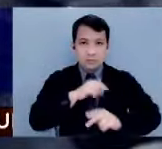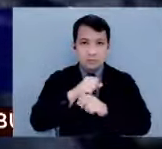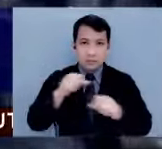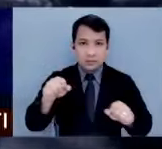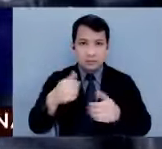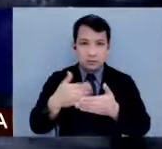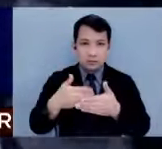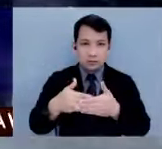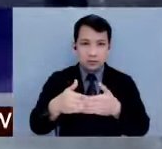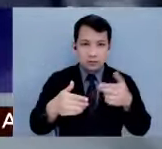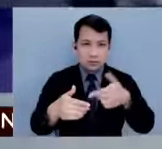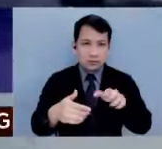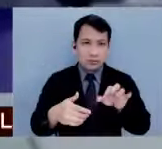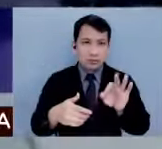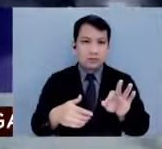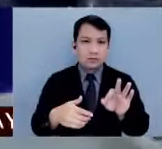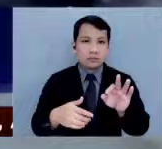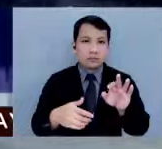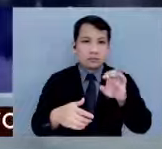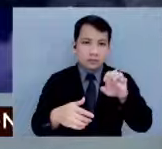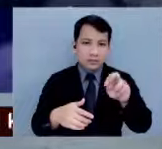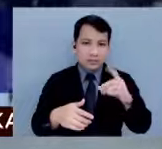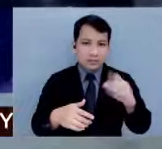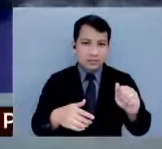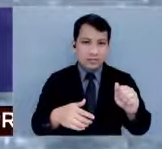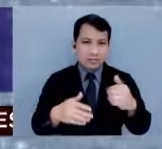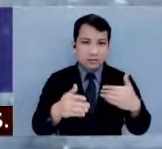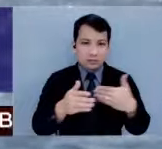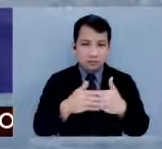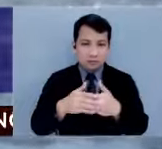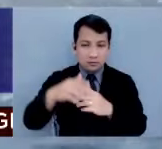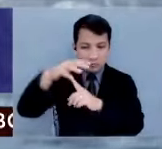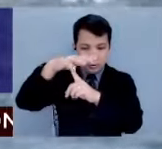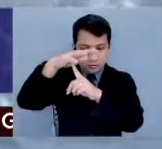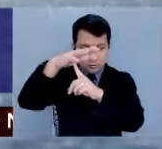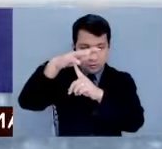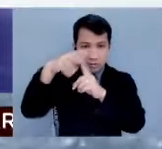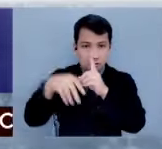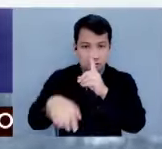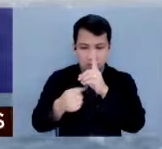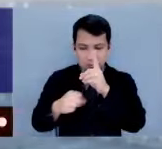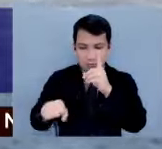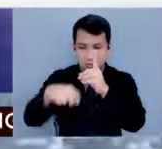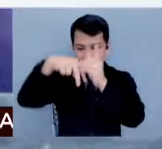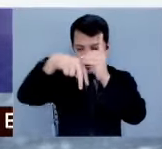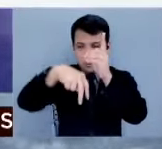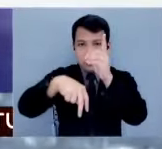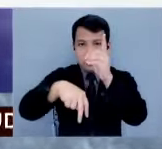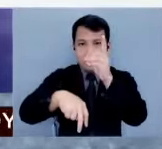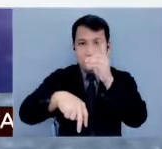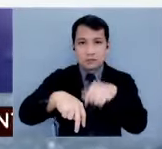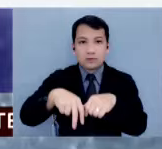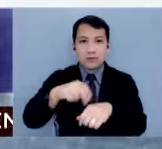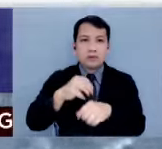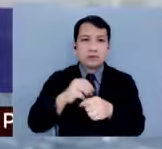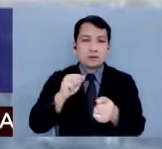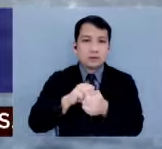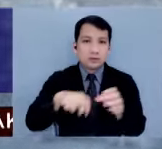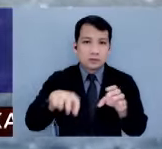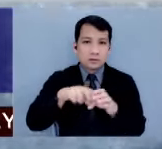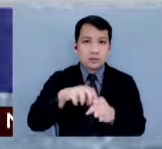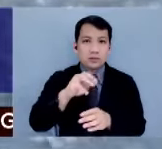isang inflatable boat, isa-isa silang iniakyat sa rescue chopper. Ang mga tripulanteng ito ang mga sakay ng barkong MV True Confidence kung saan